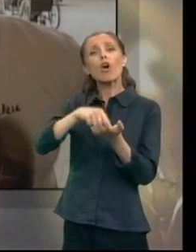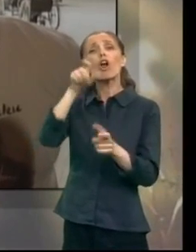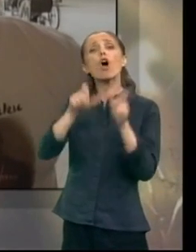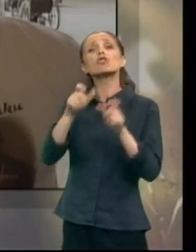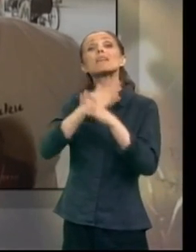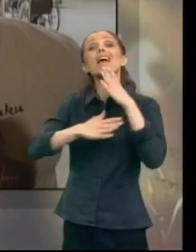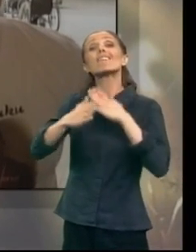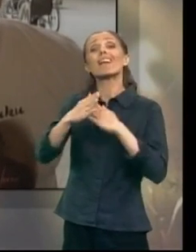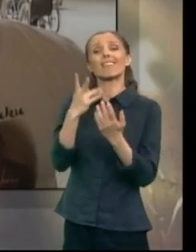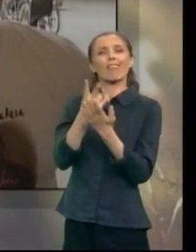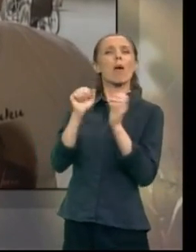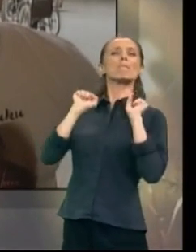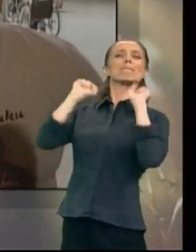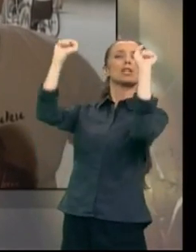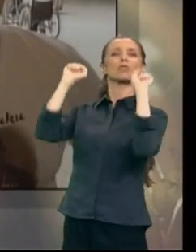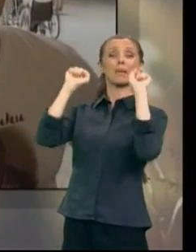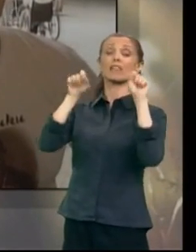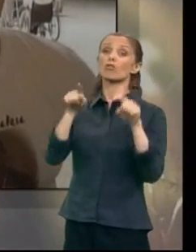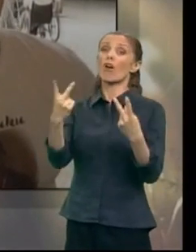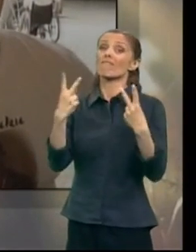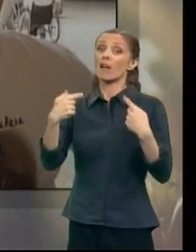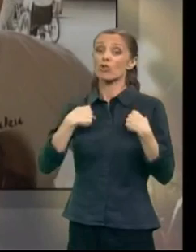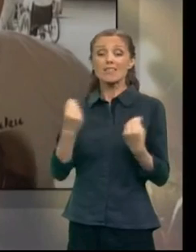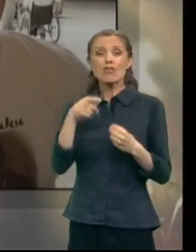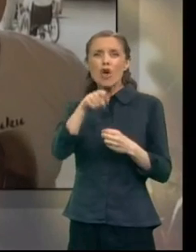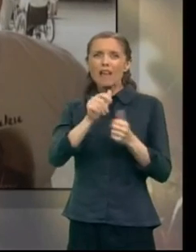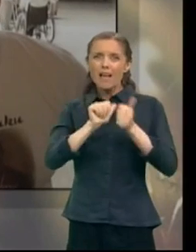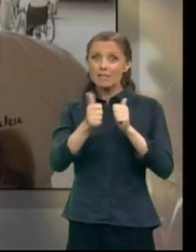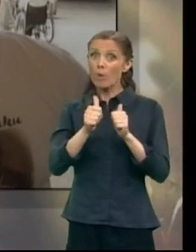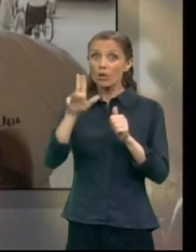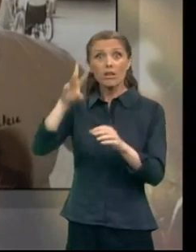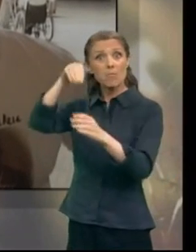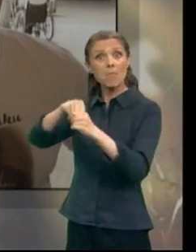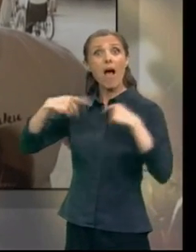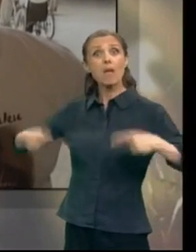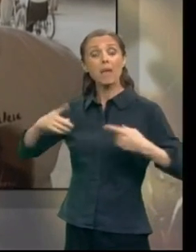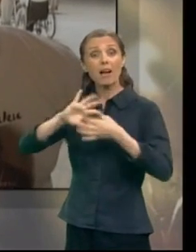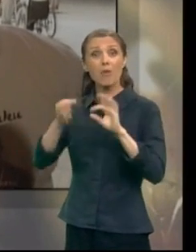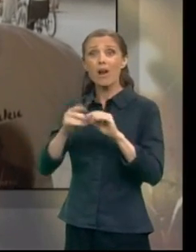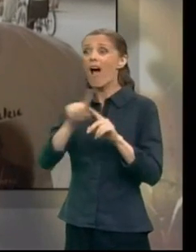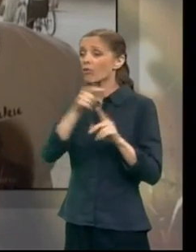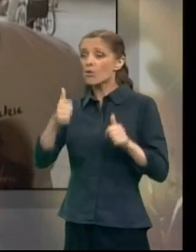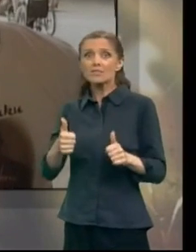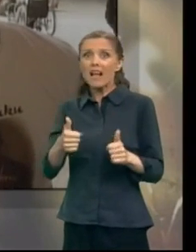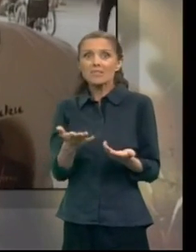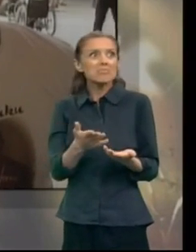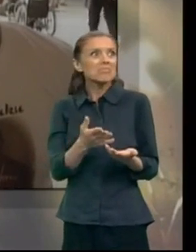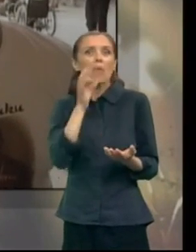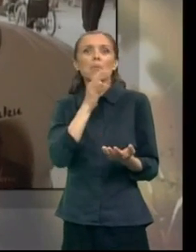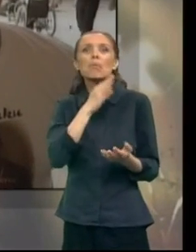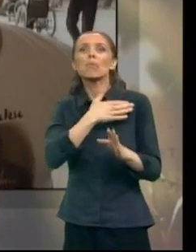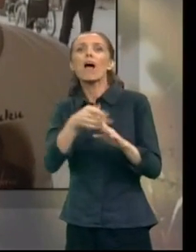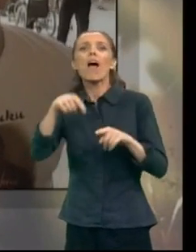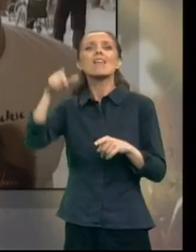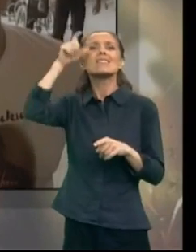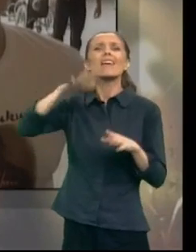pressu. To je vrlo bitno za nas, pošto je to paraolimpijska disciplina i do sad nije bila zastupljena niti promovisana nešto specijalno